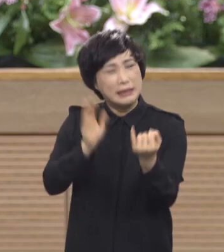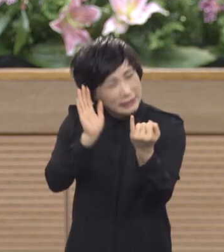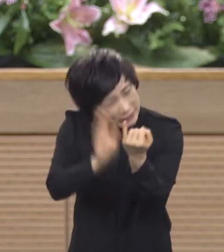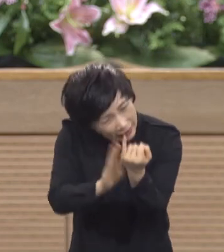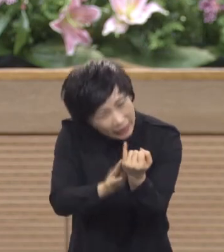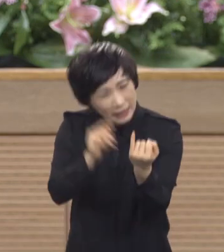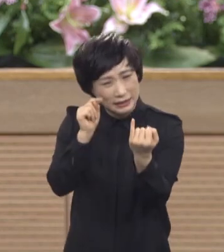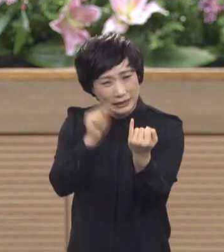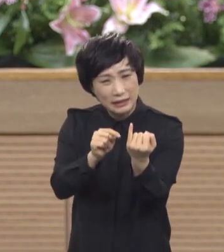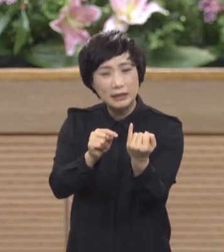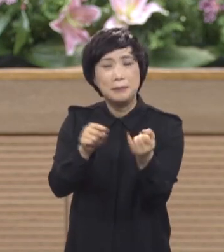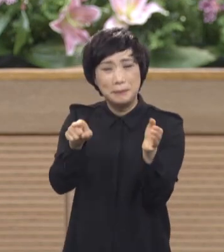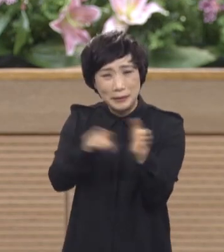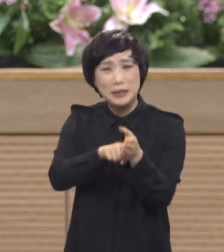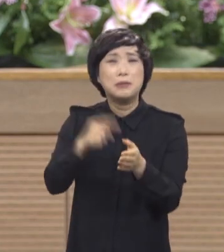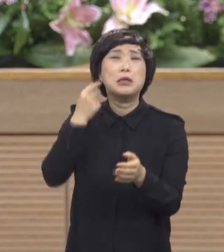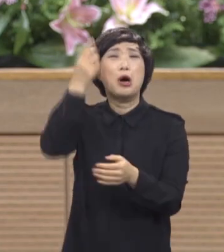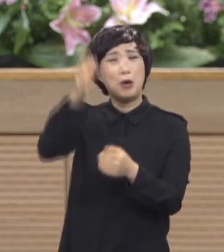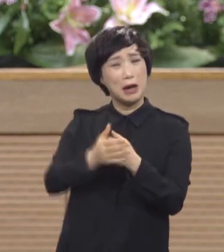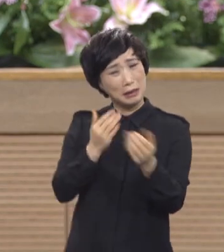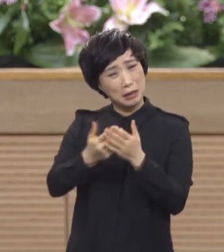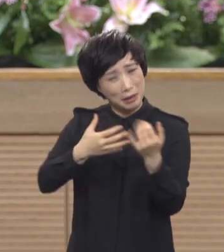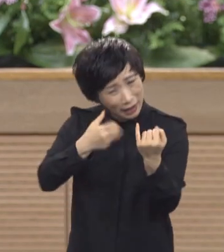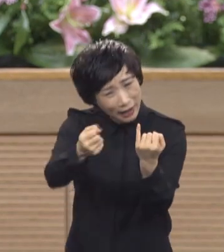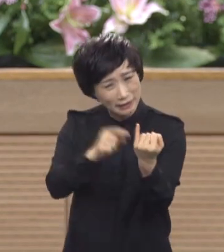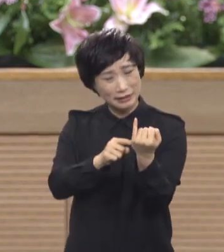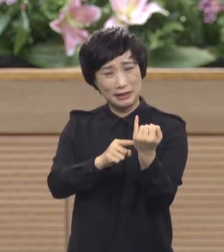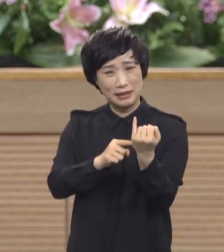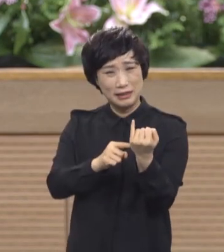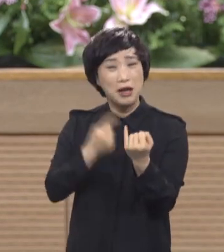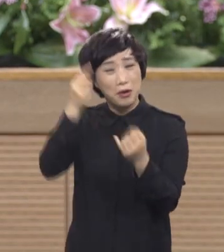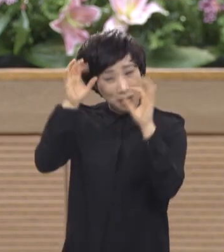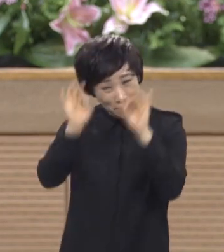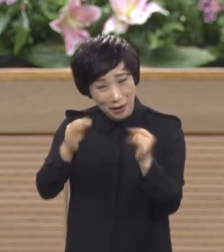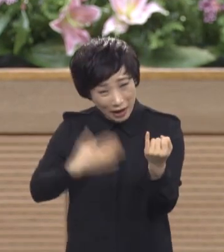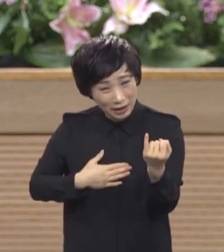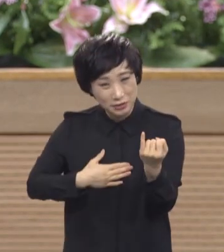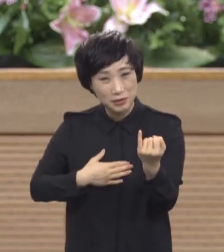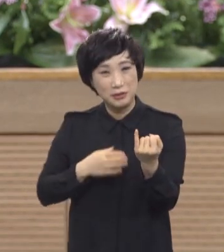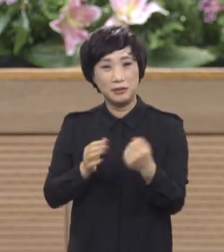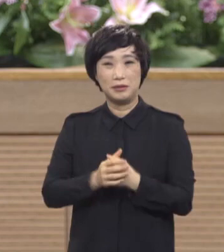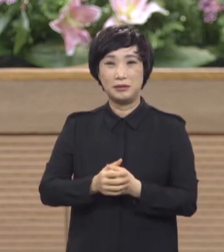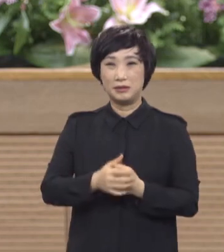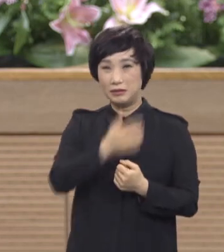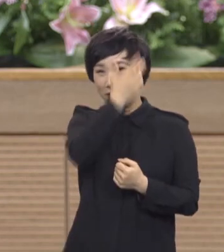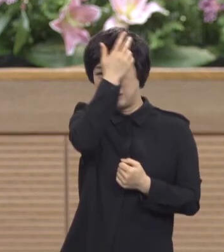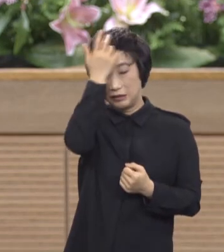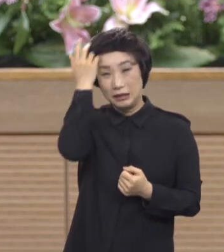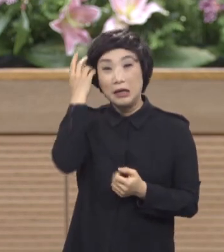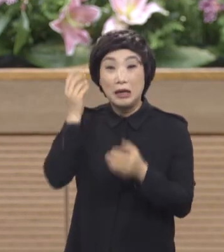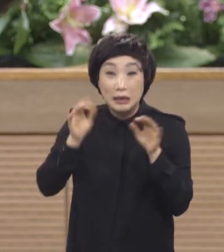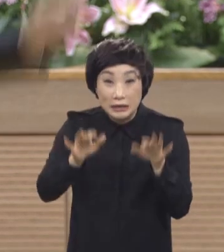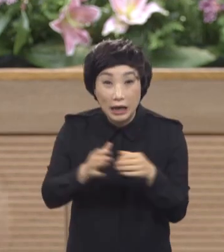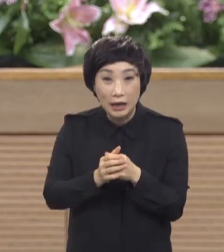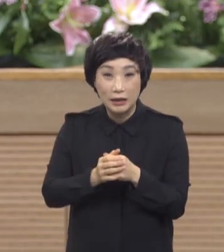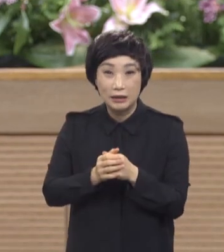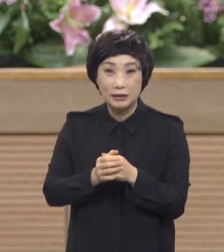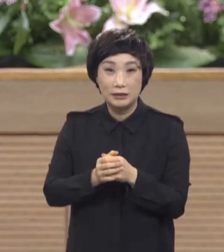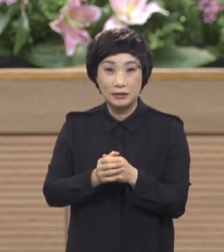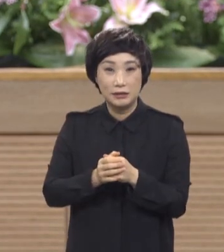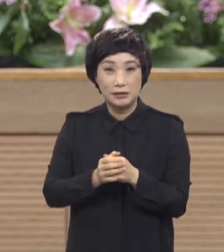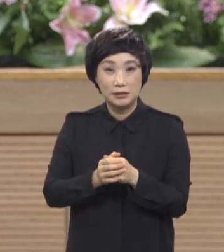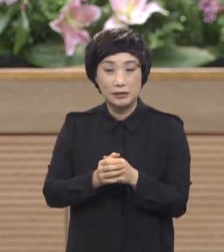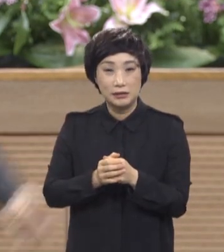믿으면 영광을 버리라 똑같은 들이 또 옵니다 그러고 이제 야